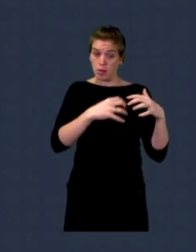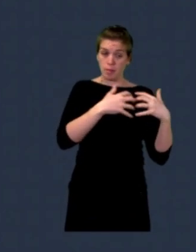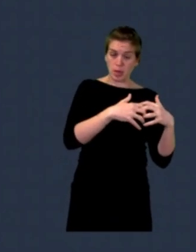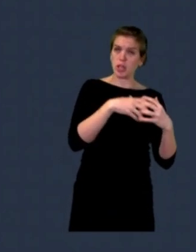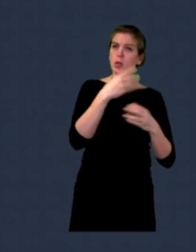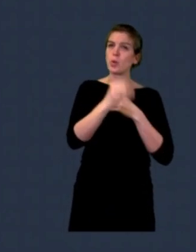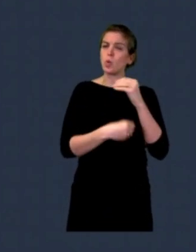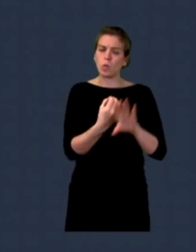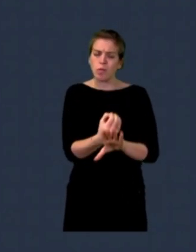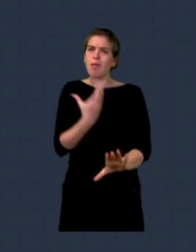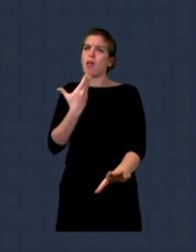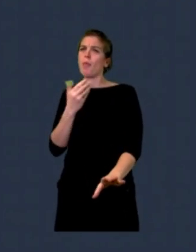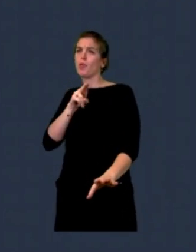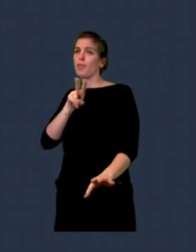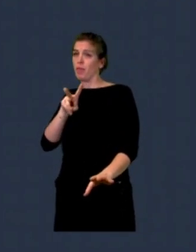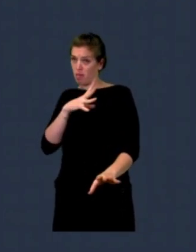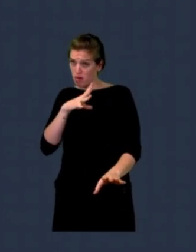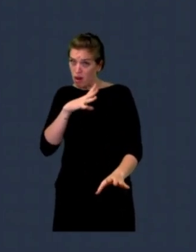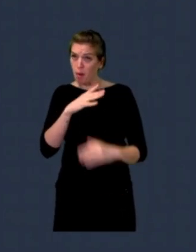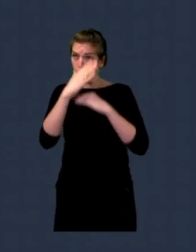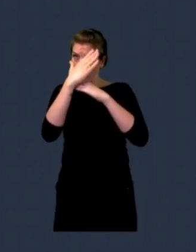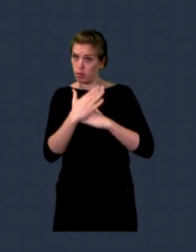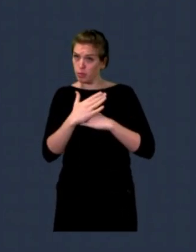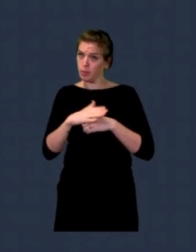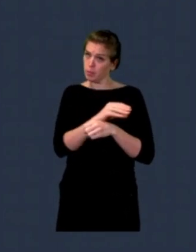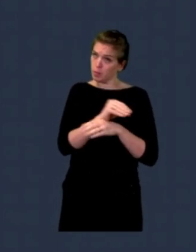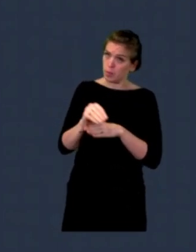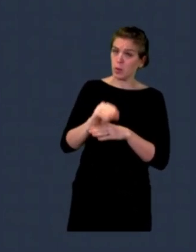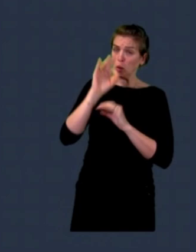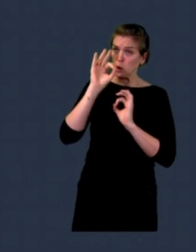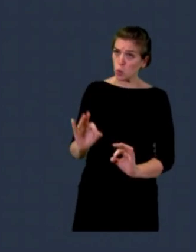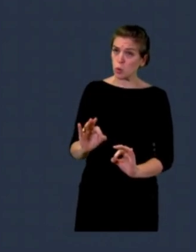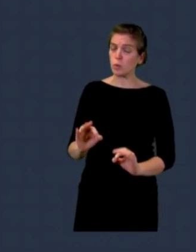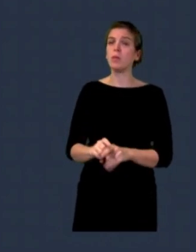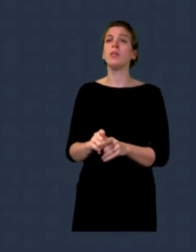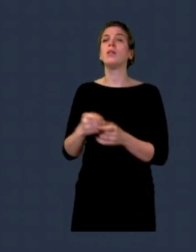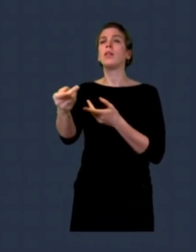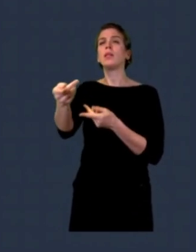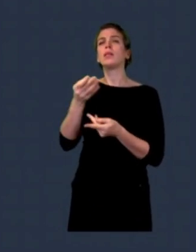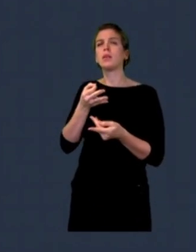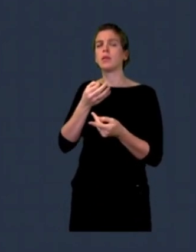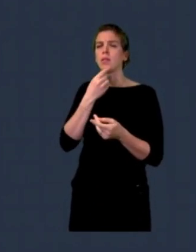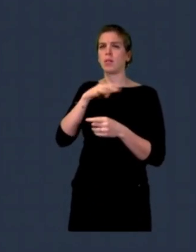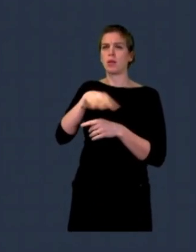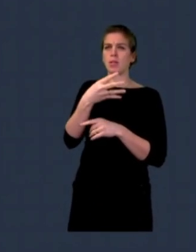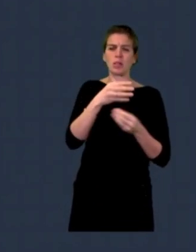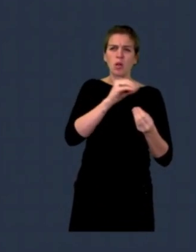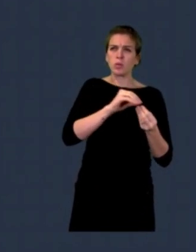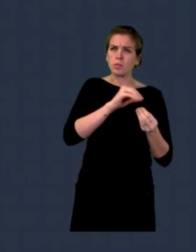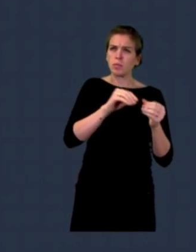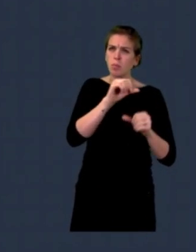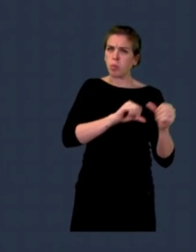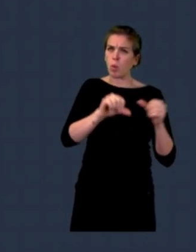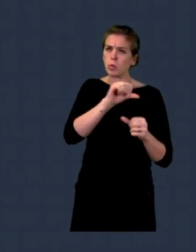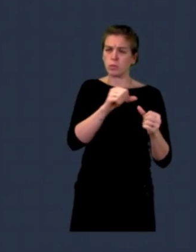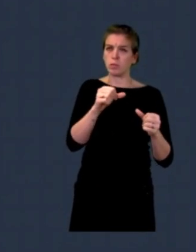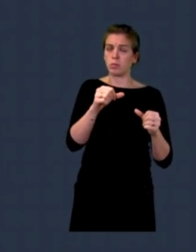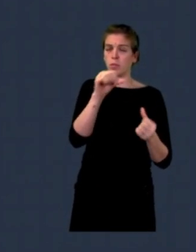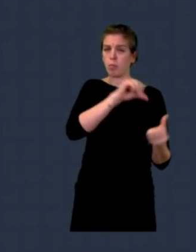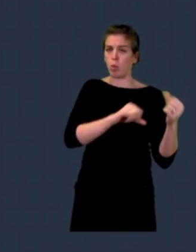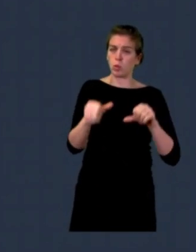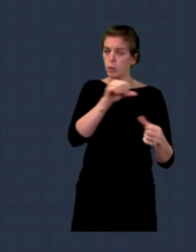UV présentent une sécurité maximale. Vous nous indiquez dans le rapport que 14 produits alliant les différentes technologies ont été testés dans les